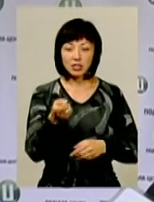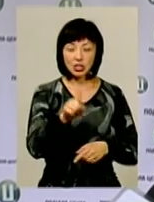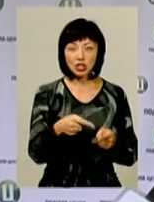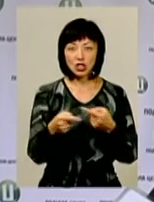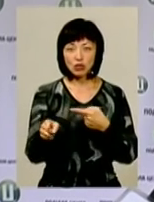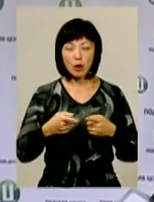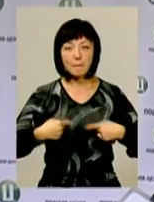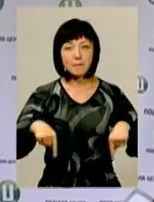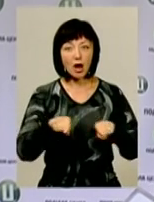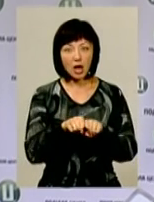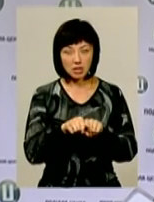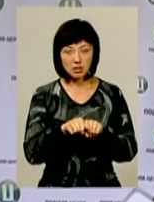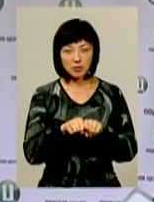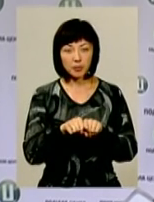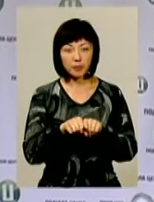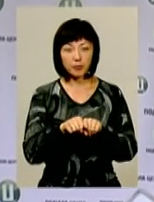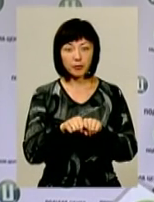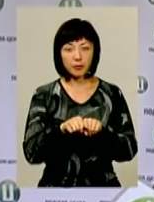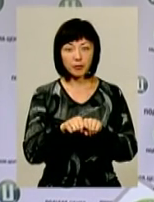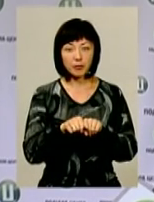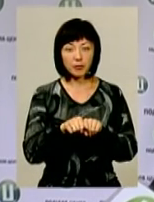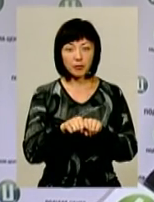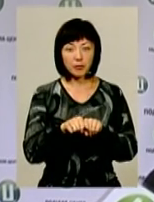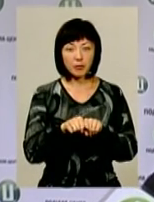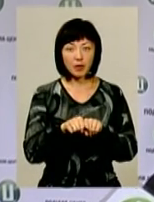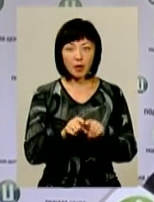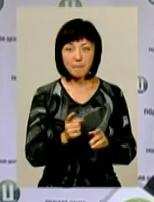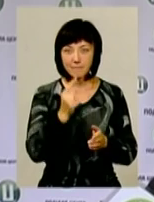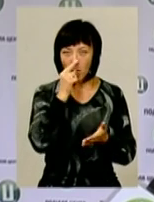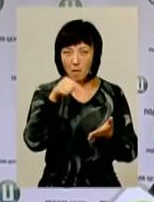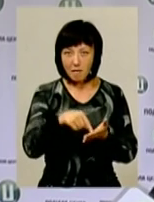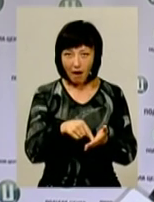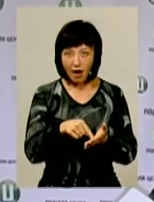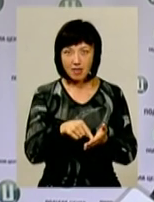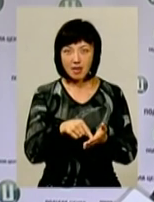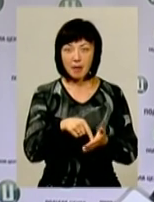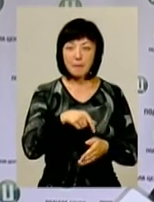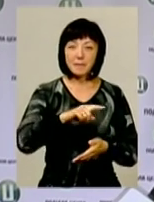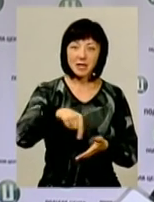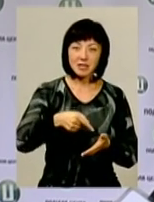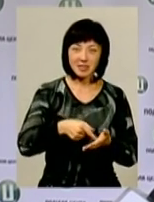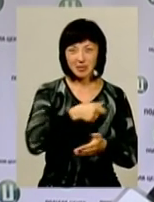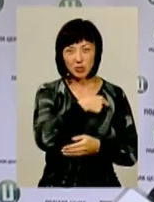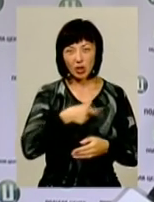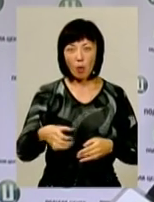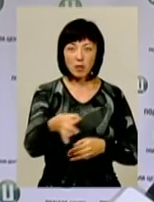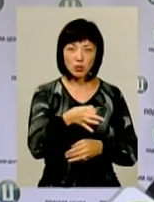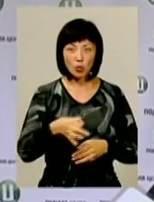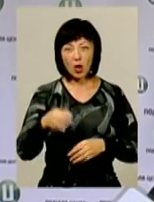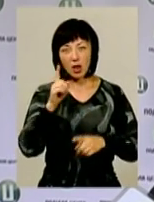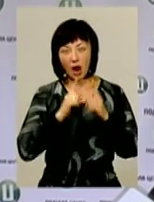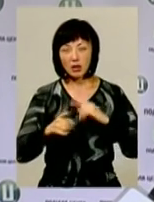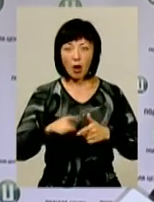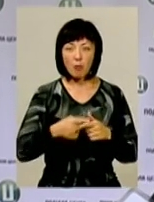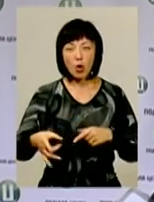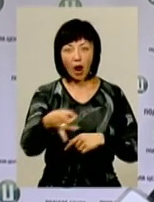іншої партії прийшли на депутата обласної чи міської там ради чи районної, потрібно,